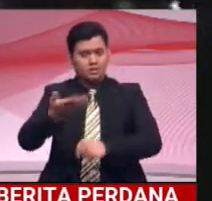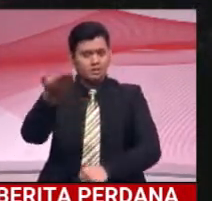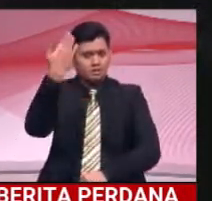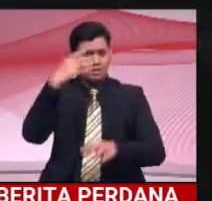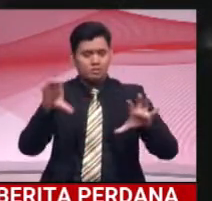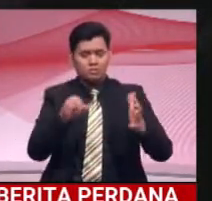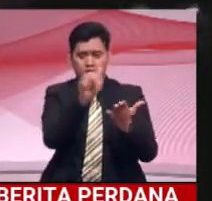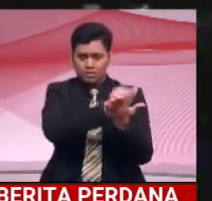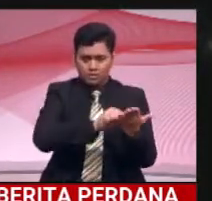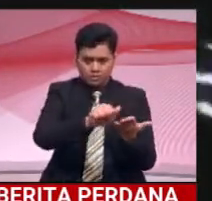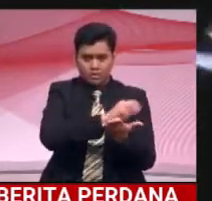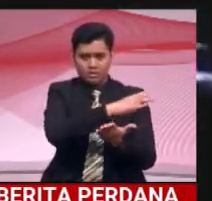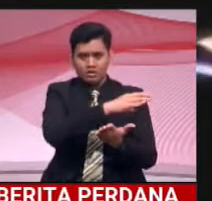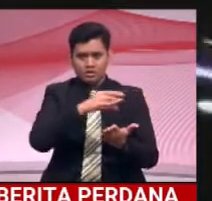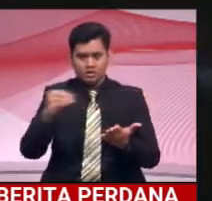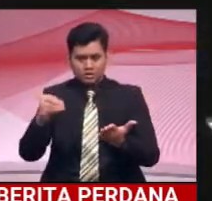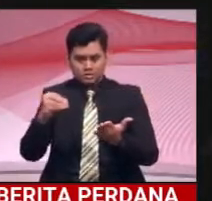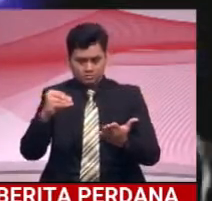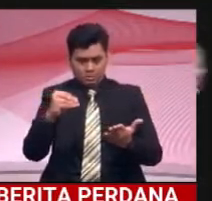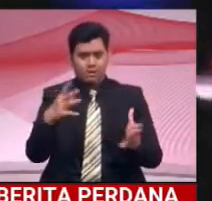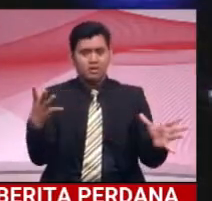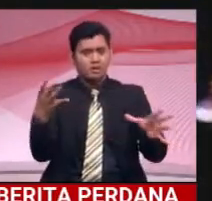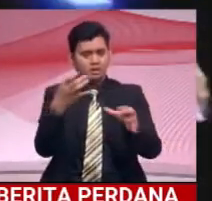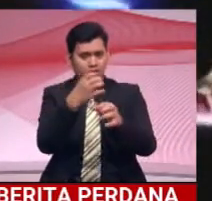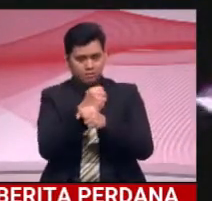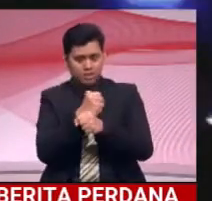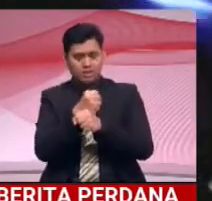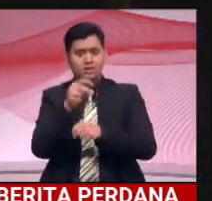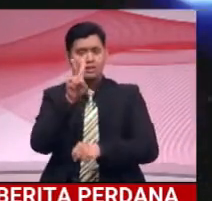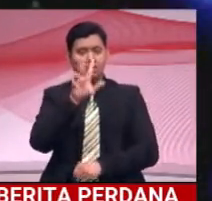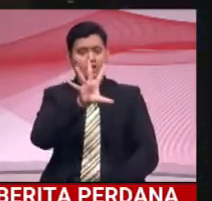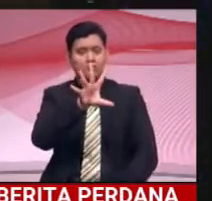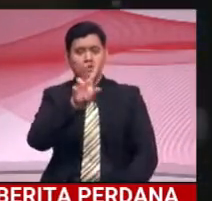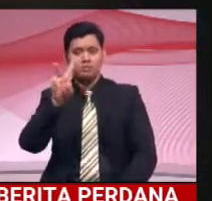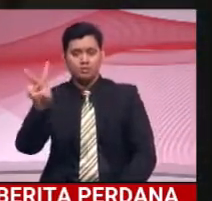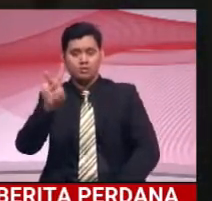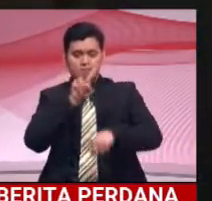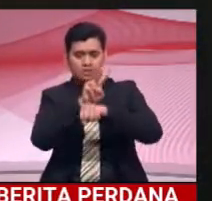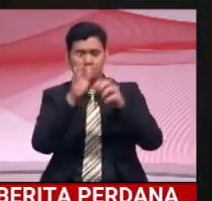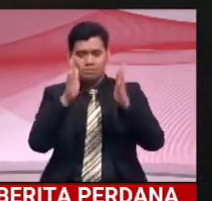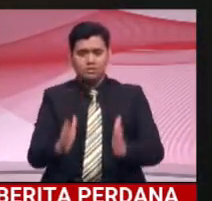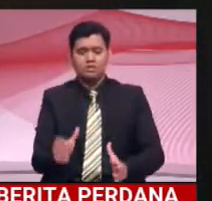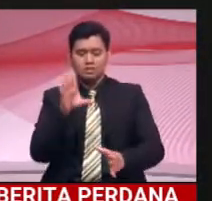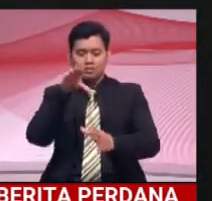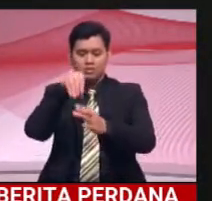telah mengambil keterangan daripada 52 saksi baharu termasuk